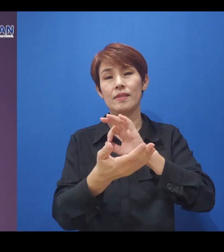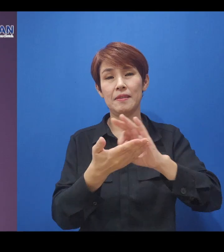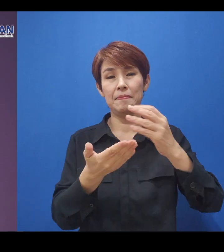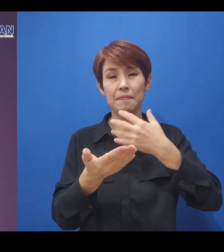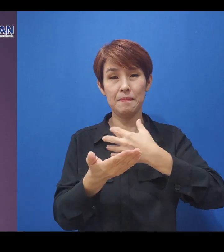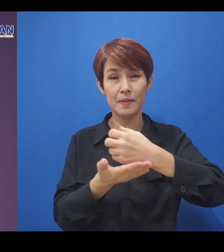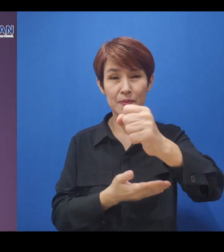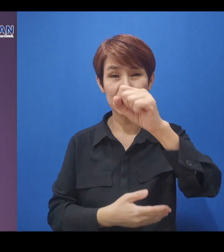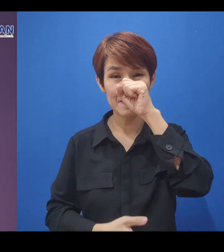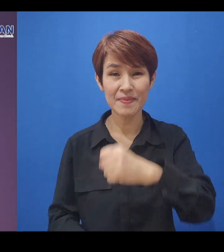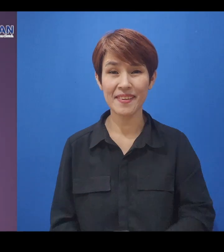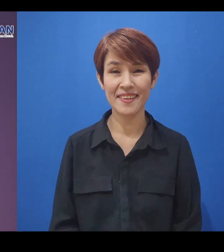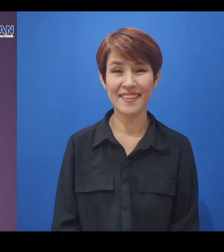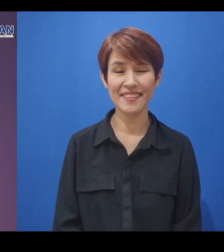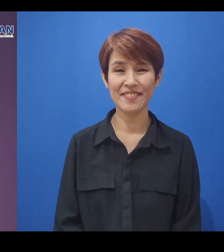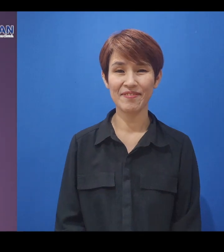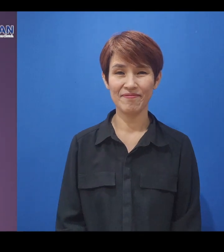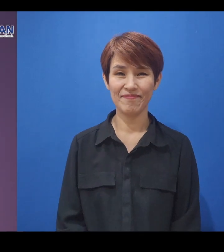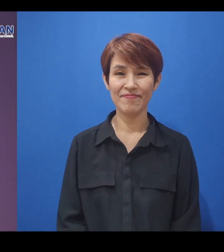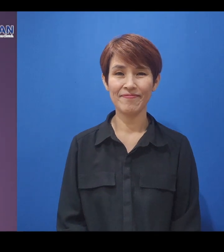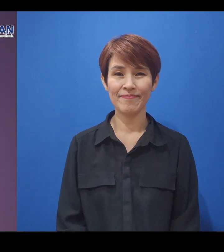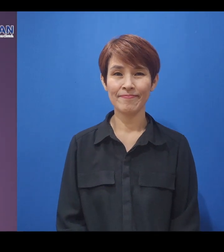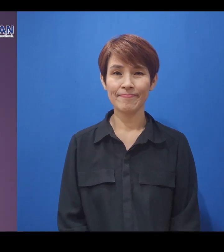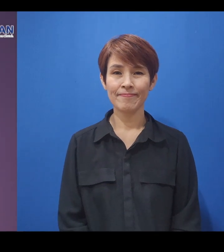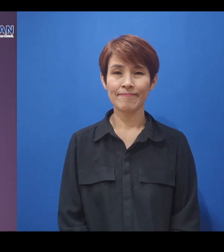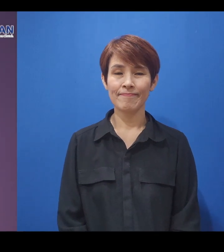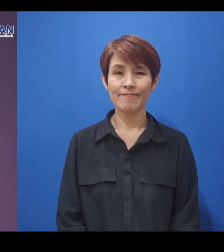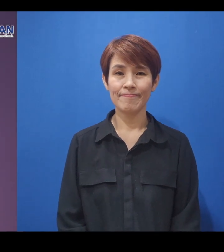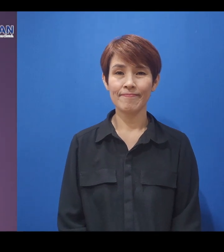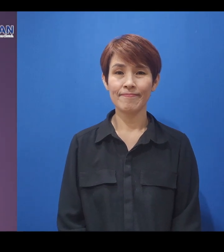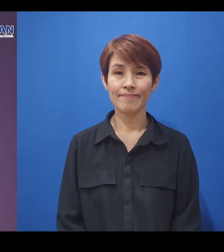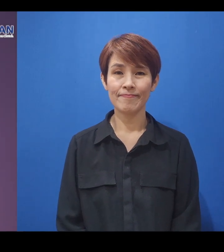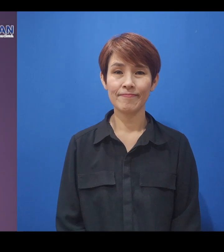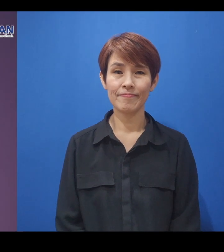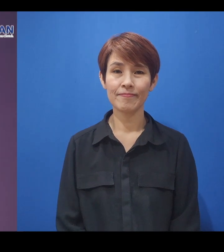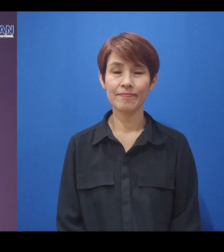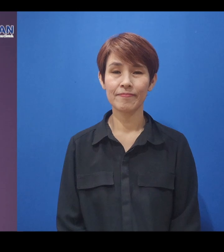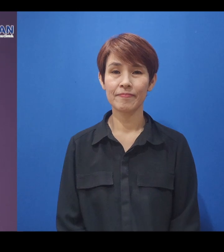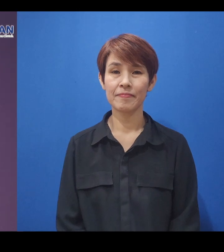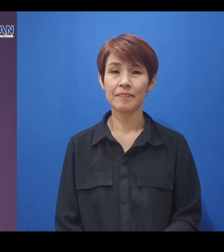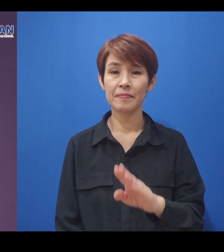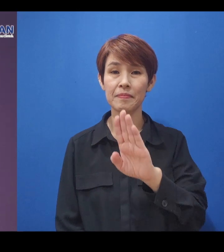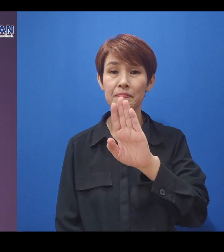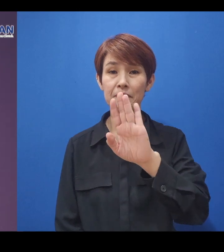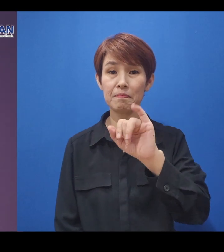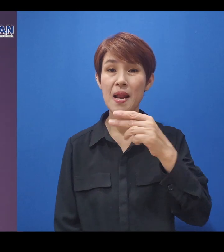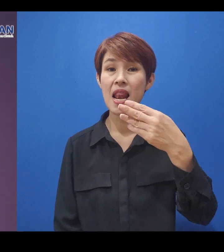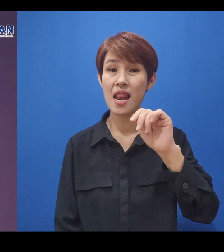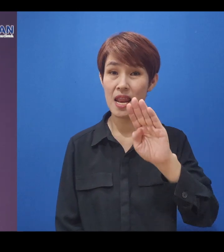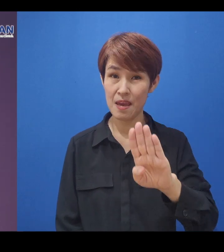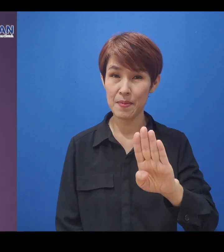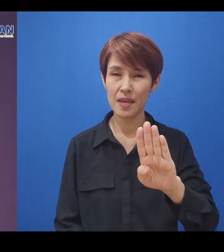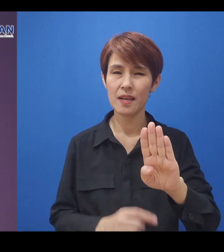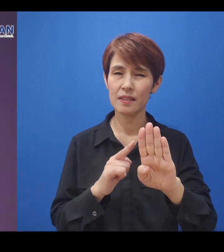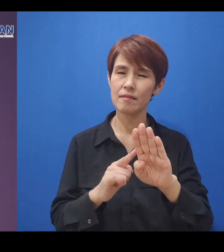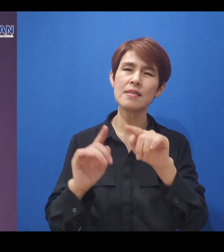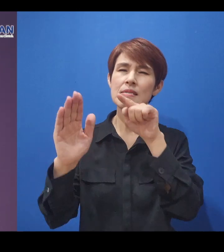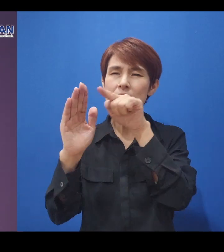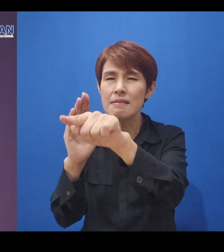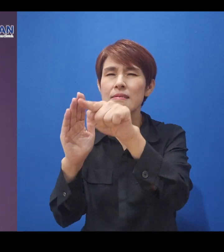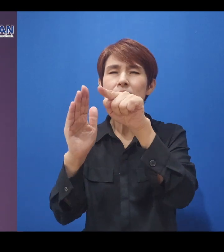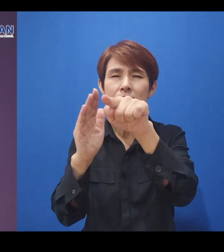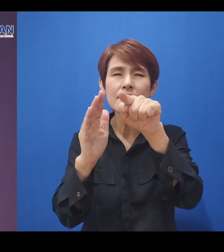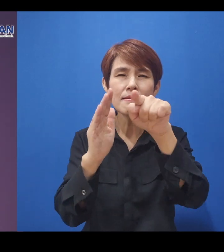우리가 되면 좋겠습니다. 이렇게 빌립이 그 슬픔 많은 성에 다니며